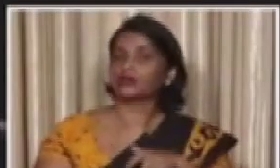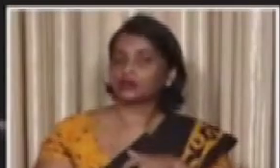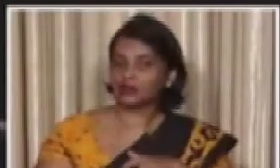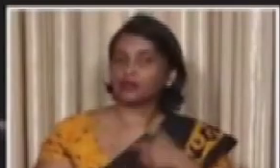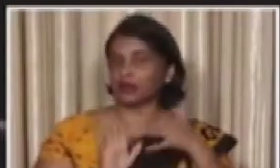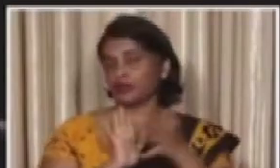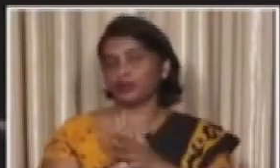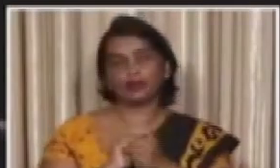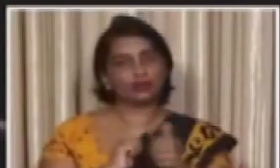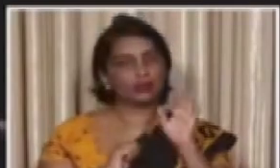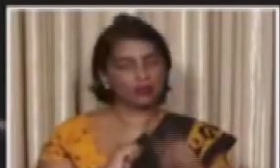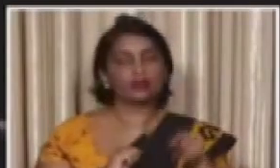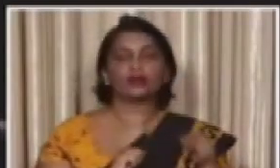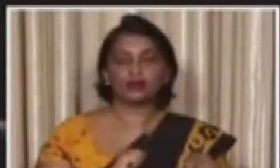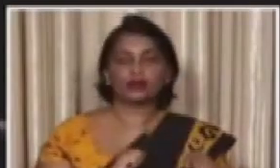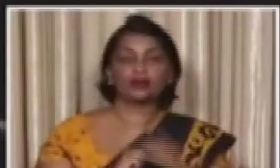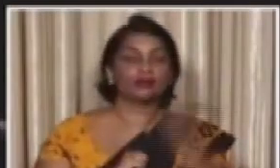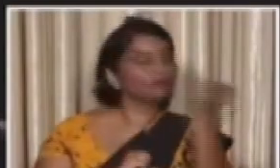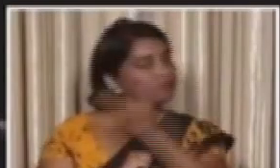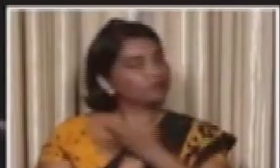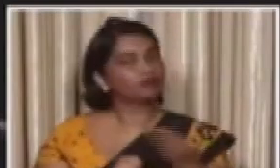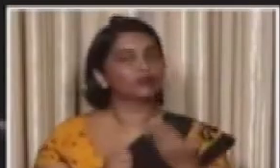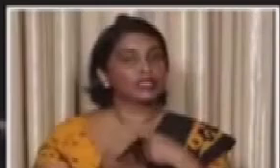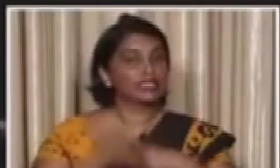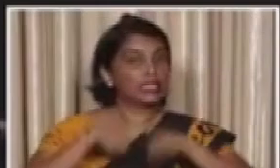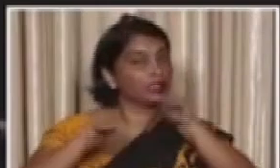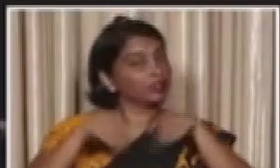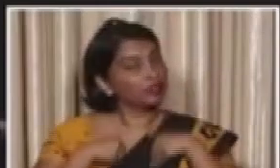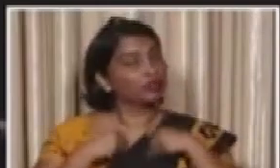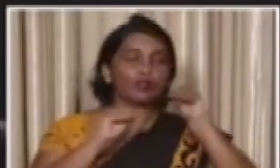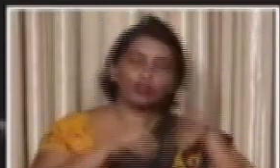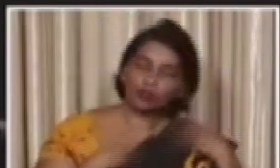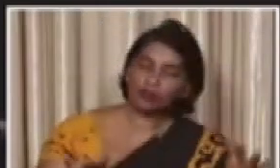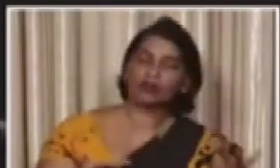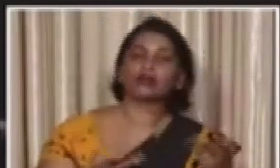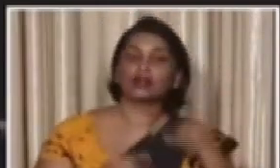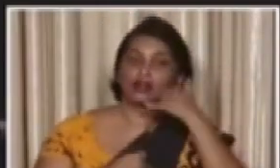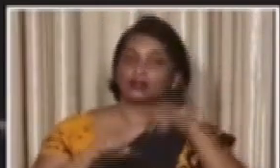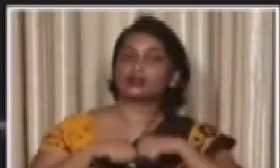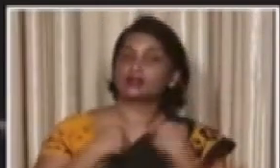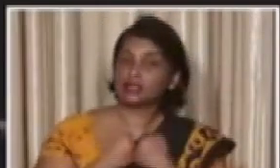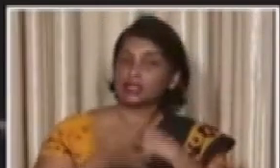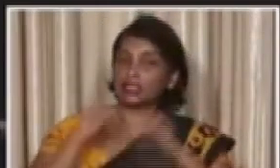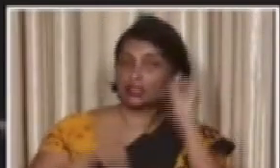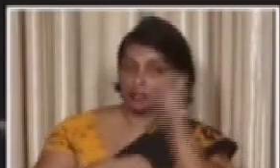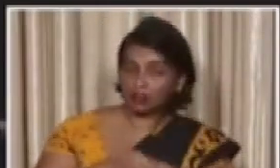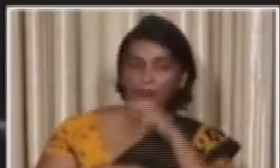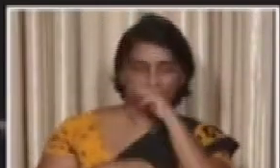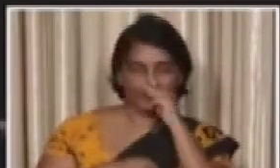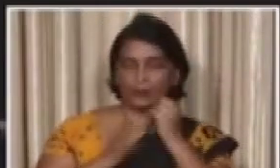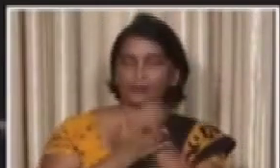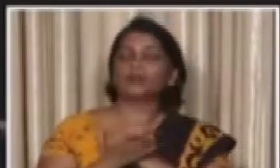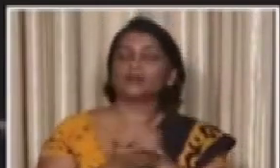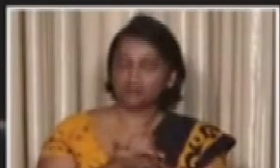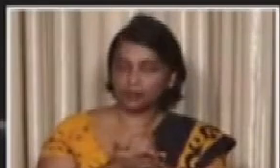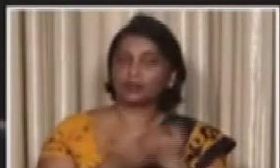මාත් සමග එකතු වෙලා ඉන්නවා. මං ඒ අයටත් මට ඡන්දය දීපු අය නොදීපු අය සමගි ජන බලවේගයට ඡන්දය දීපු අය ඒ සියලු